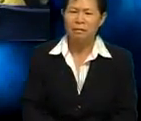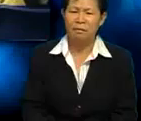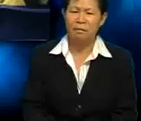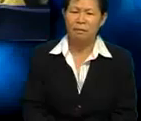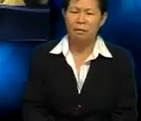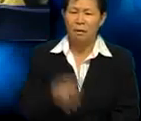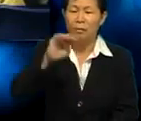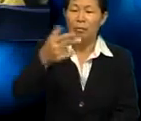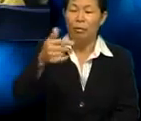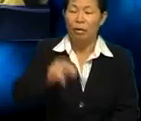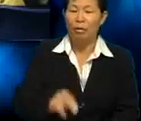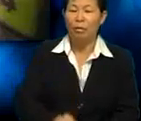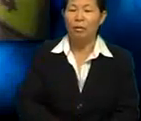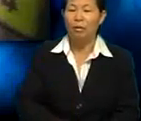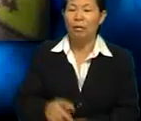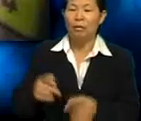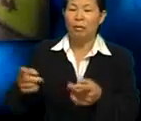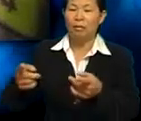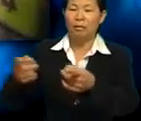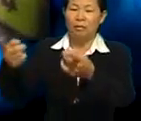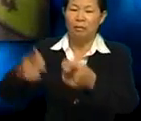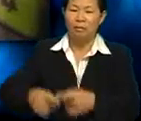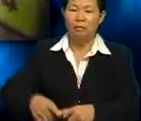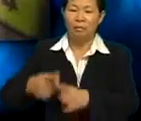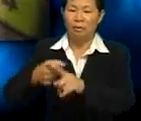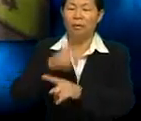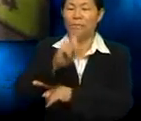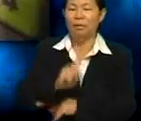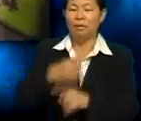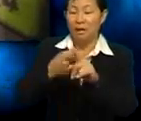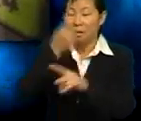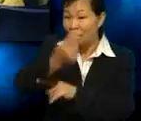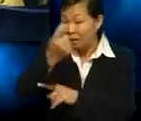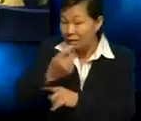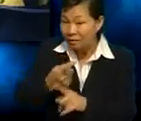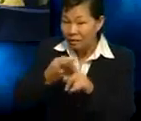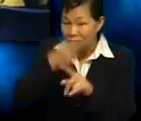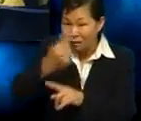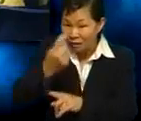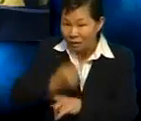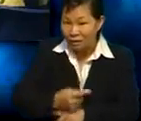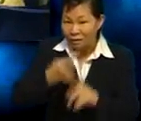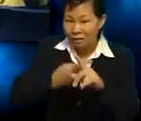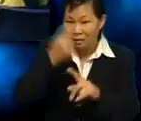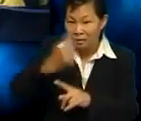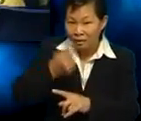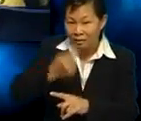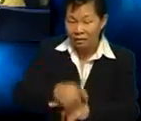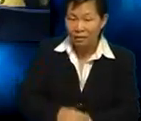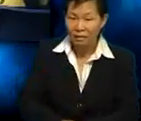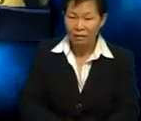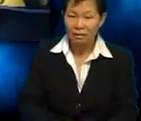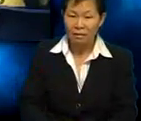Sekarang lah, Cikgu. Hei, Mohan. Kamu bertiga dari mana? Kami dari Tandas, Cikgu. Dari Tandas? Tandas di pusat tuisannya